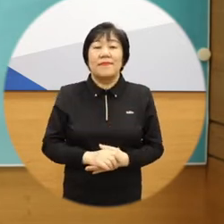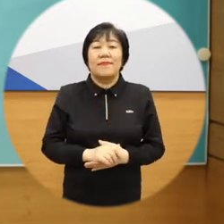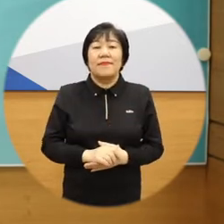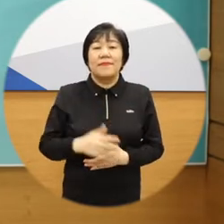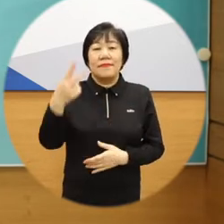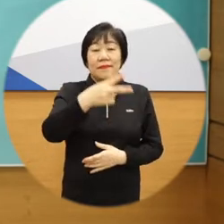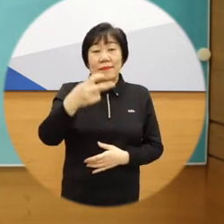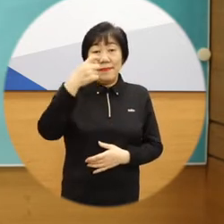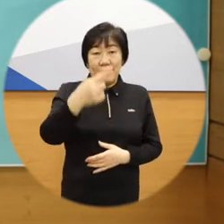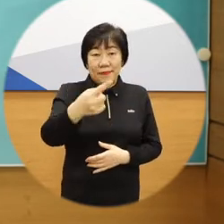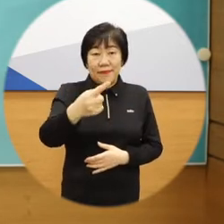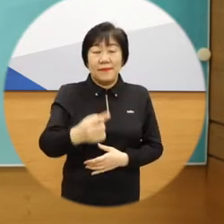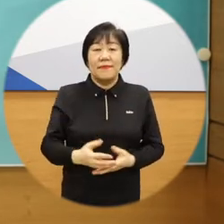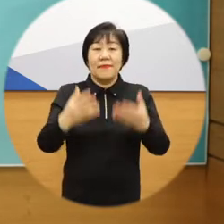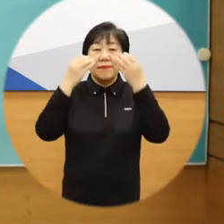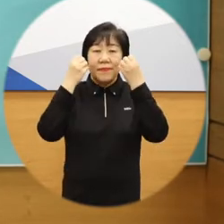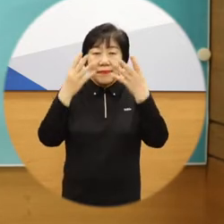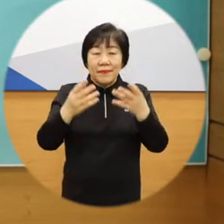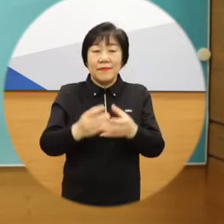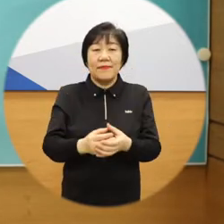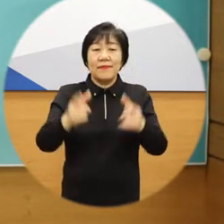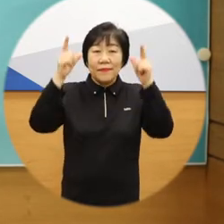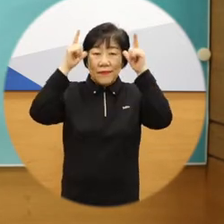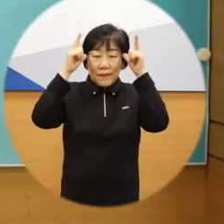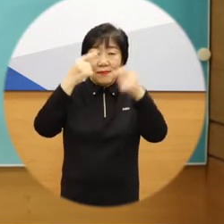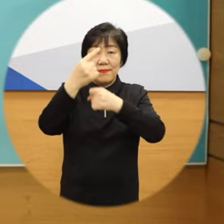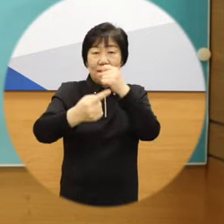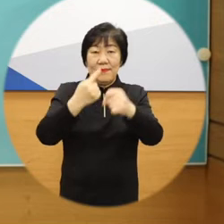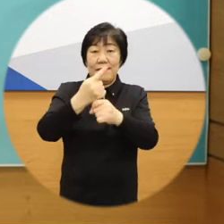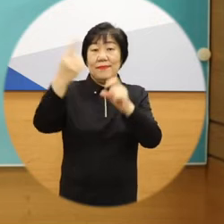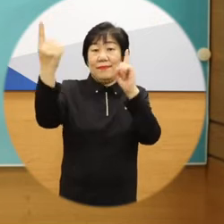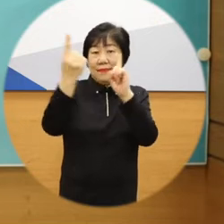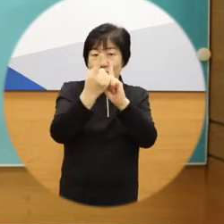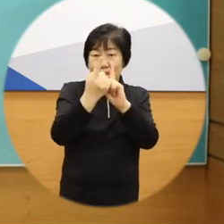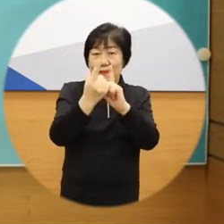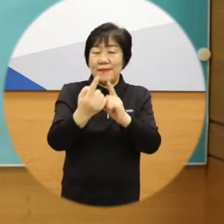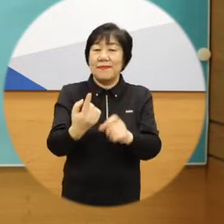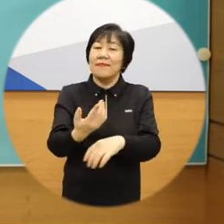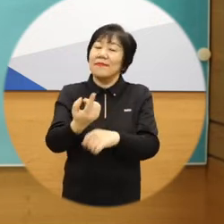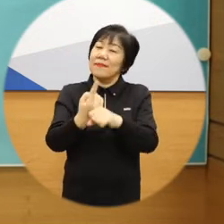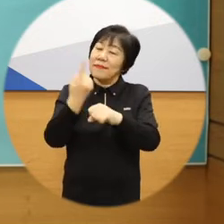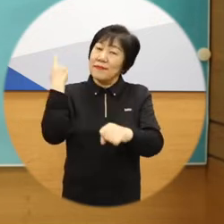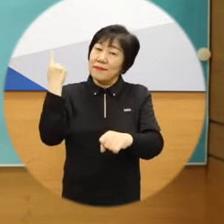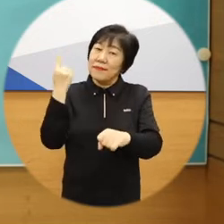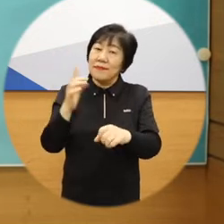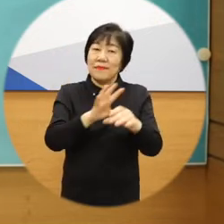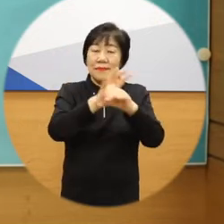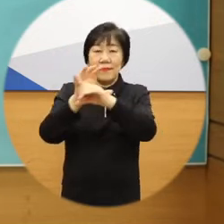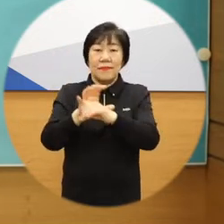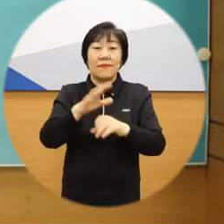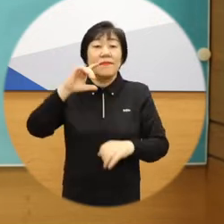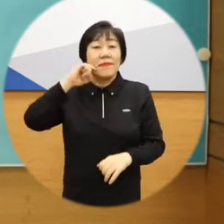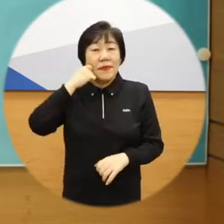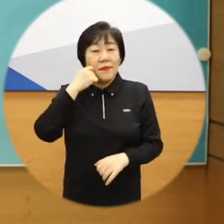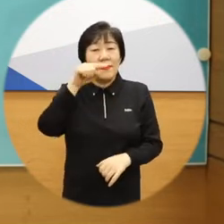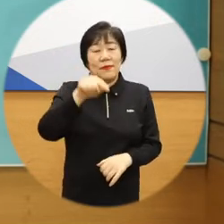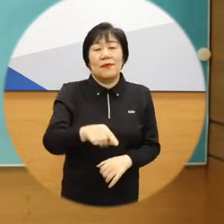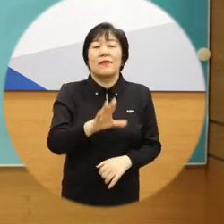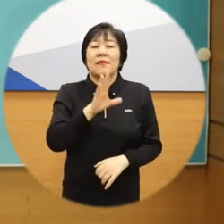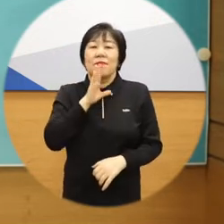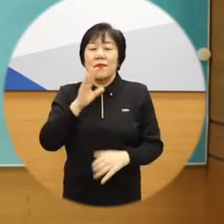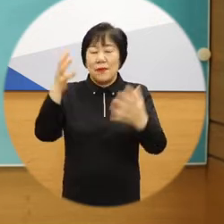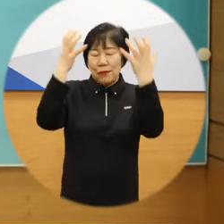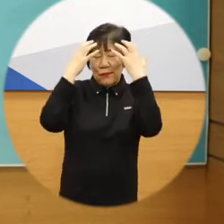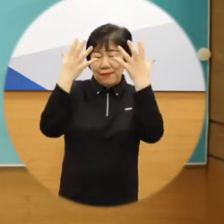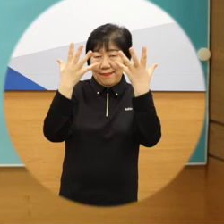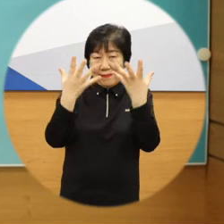2021년 신축년 새해를 맞이했습니다. 지난 한 해 코로나19의 어려움 속에서도 정말 고생